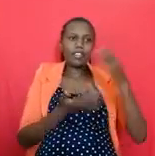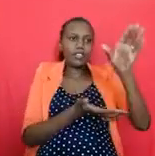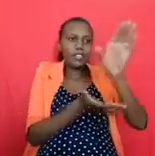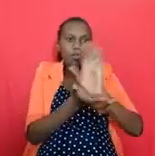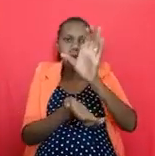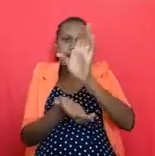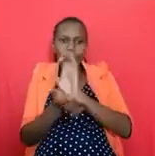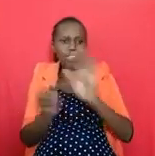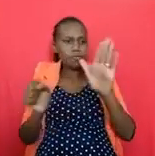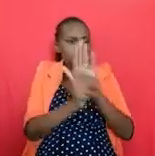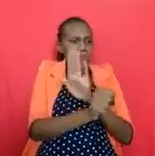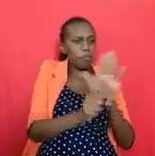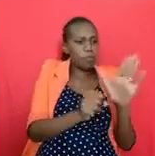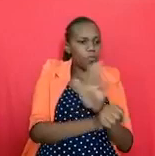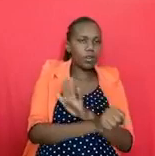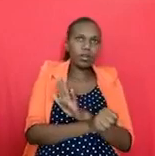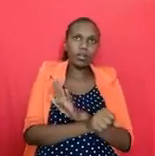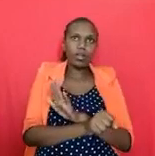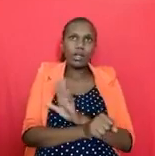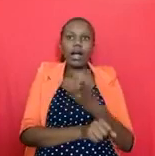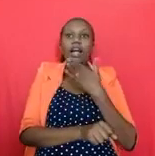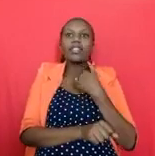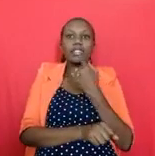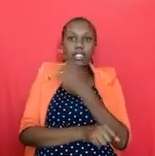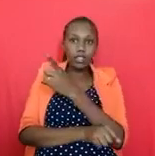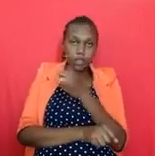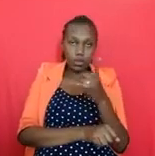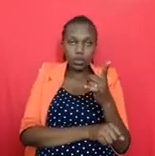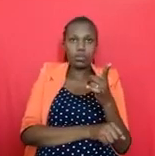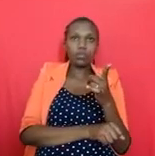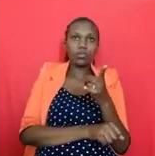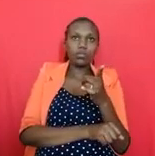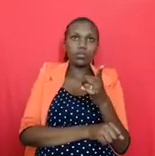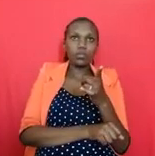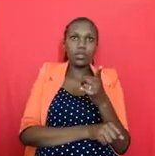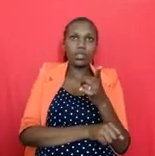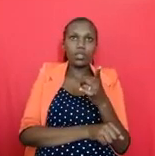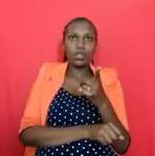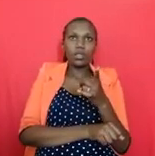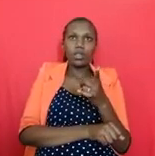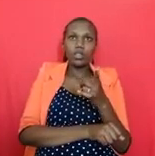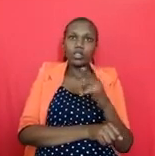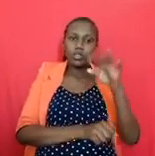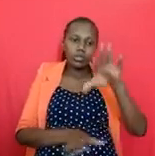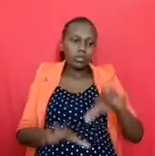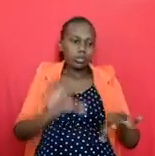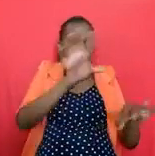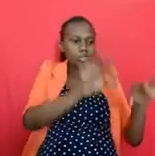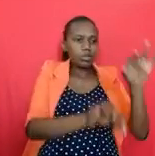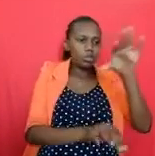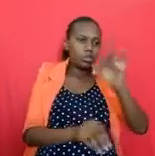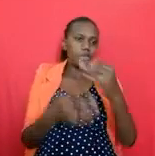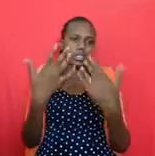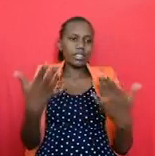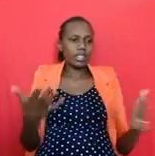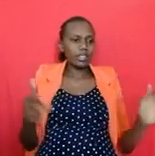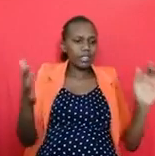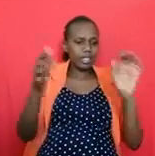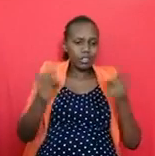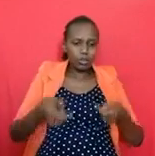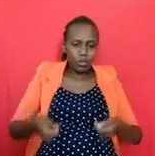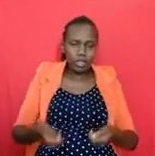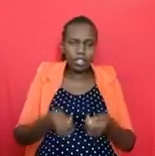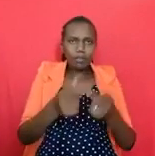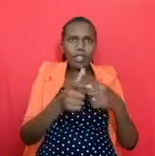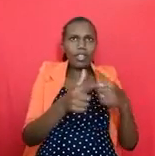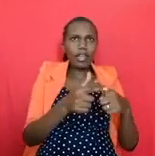ugathie ukaiyuragia ndenda kuga atiriri ugatiga guthie ukirogotaga maundu ugikagira gakari